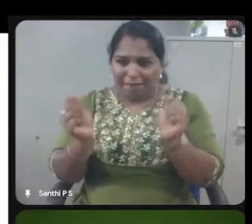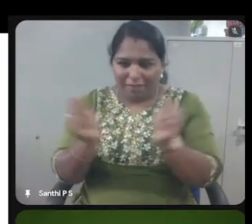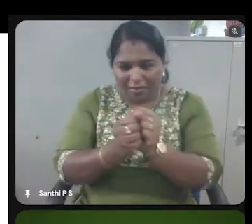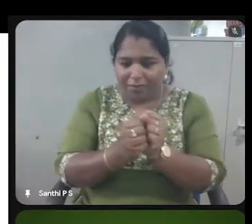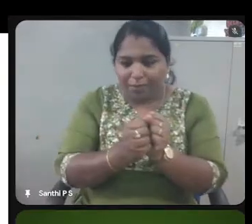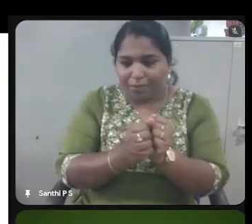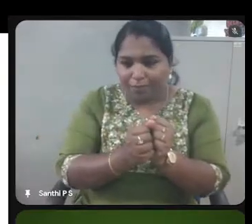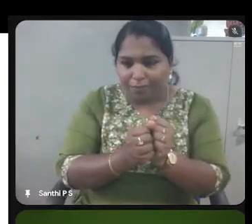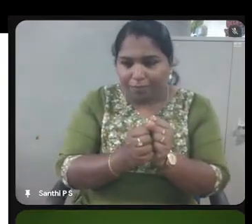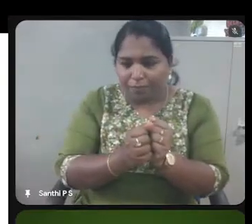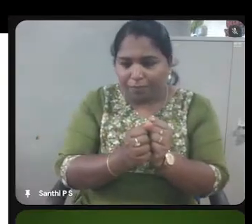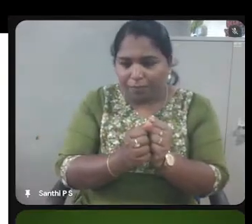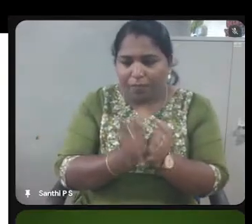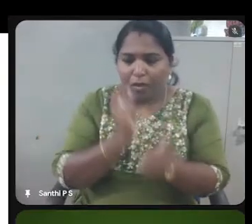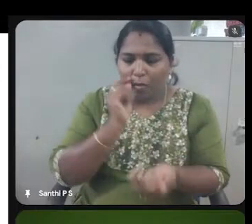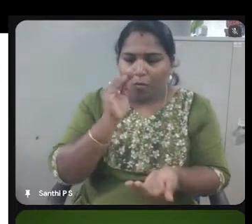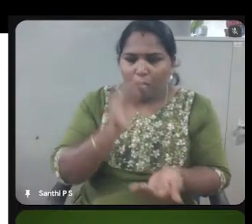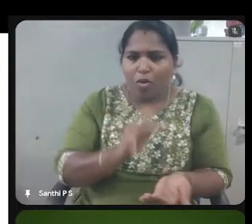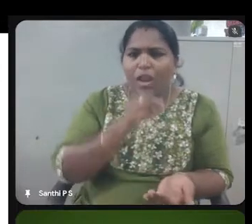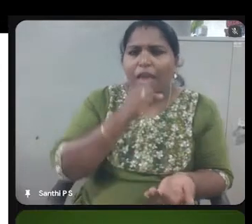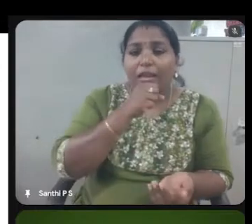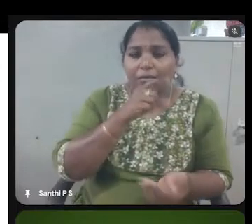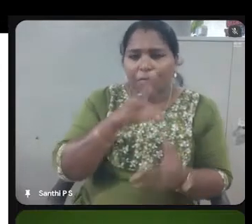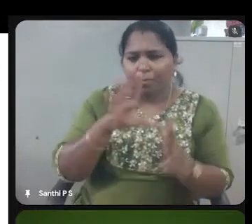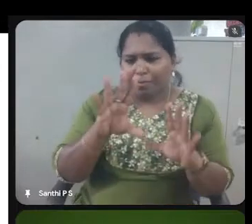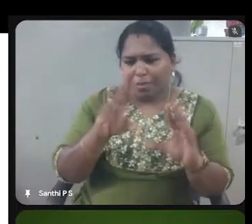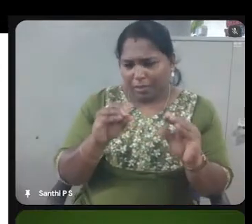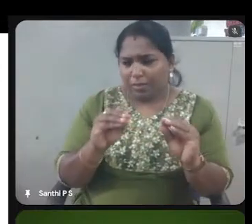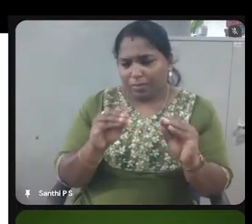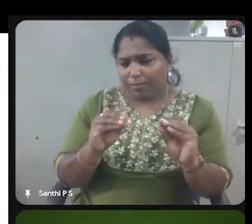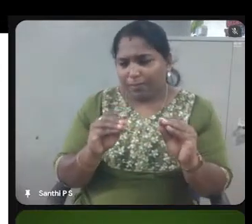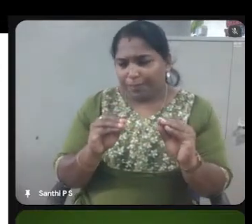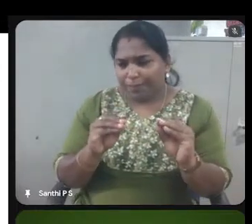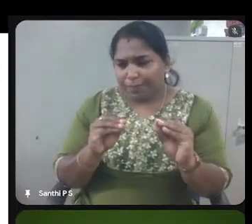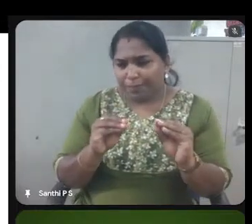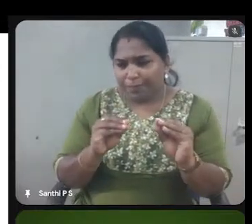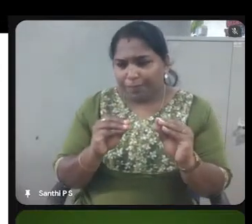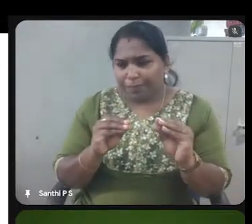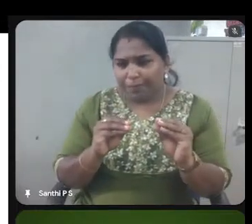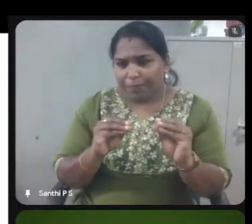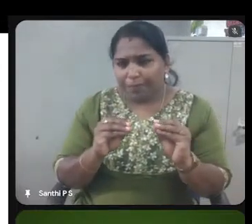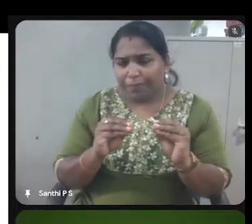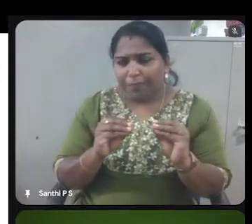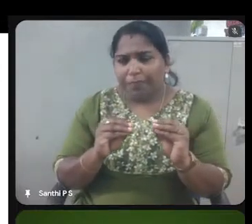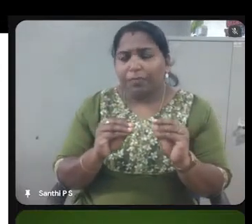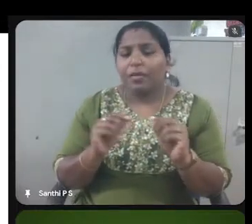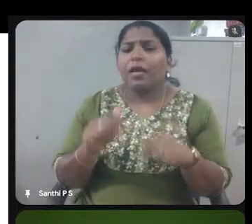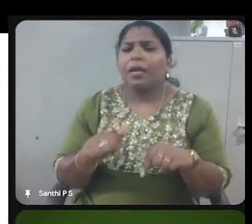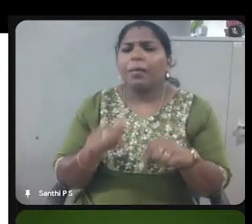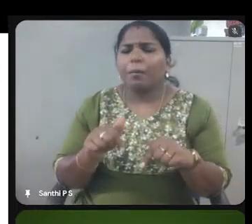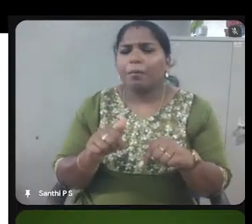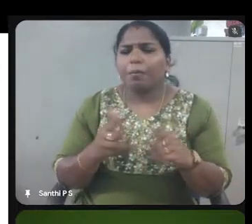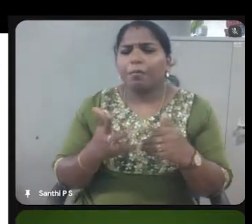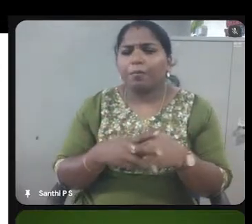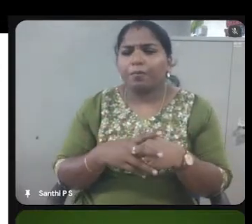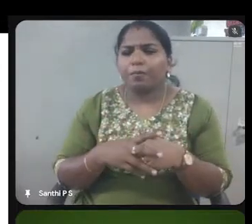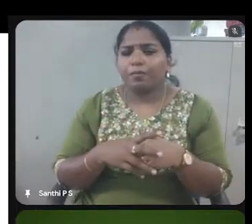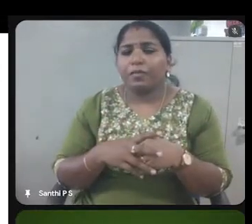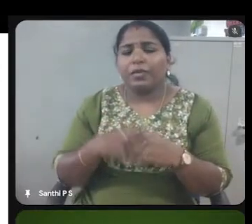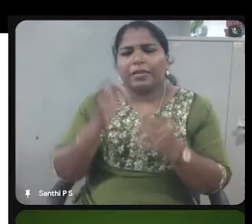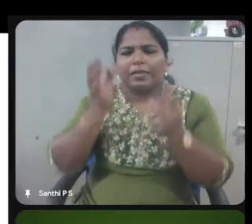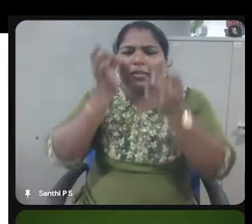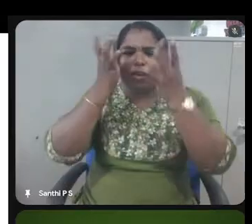ഒരു 10 years ആയിട്ടുണ്ടാവും. അപ്പൊ ആ കുട്ടി ഇപ്പൊന്ന് വെച്ച് കഴിഞ്ഞാൽ എല്ലാത്തിനും ഒരു